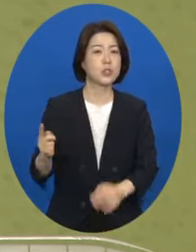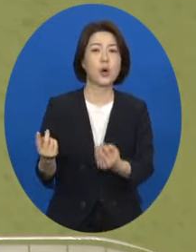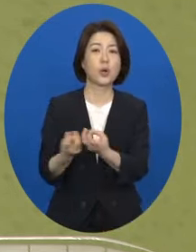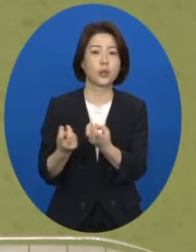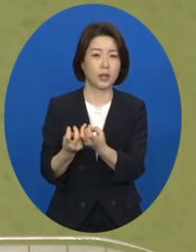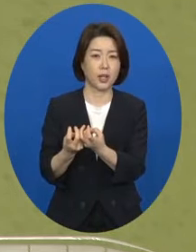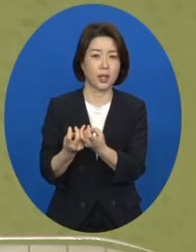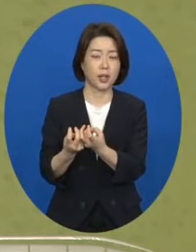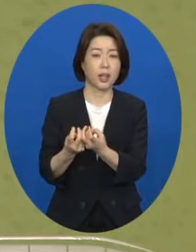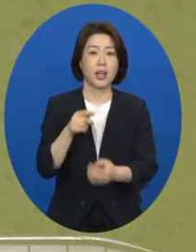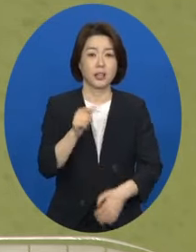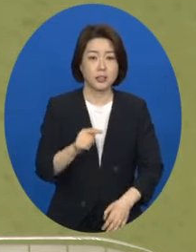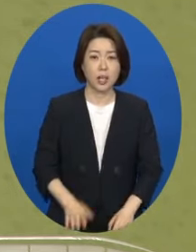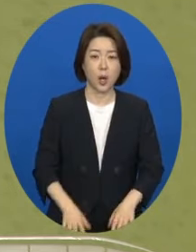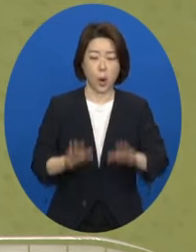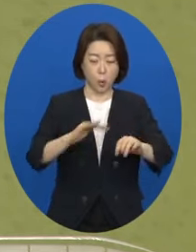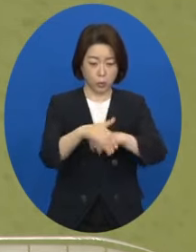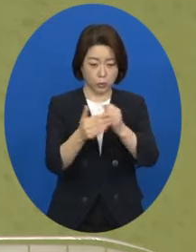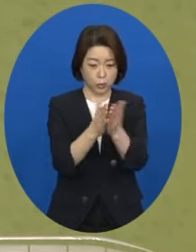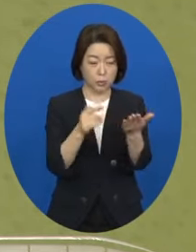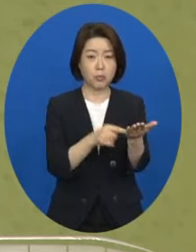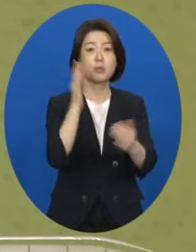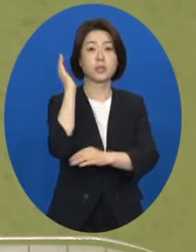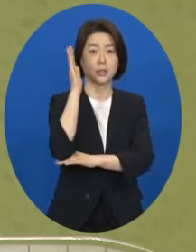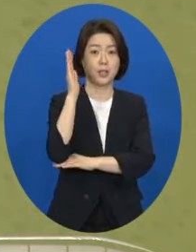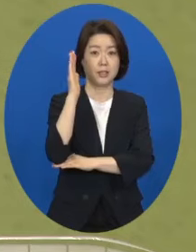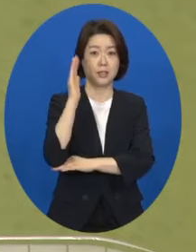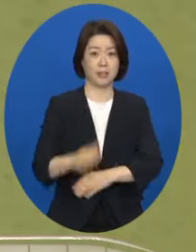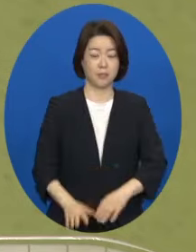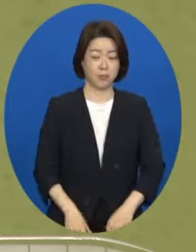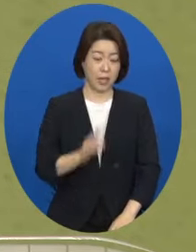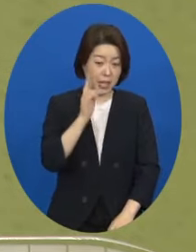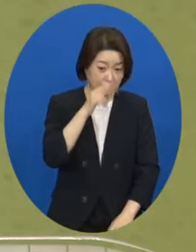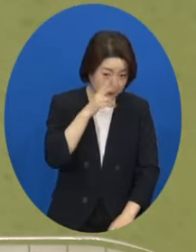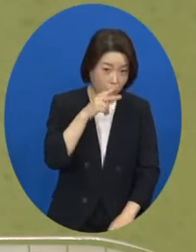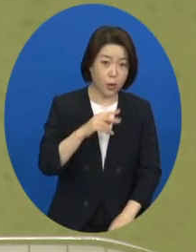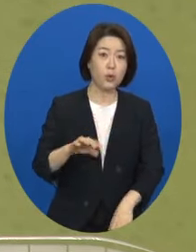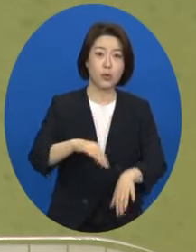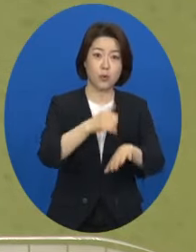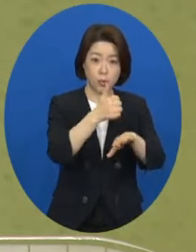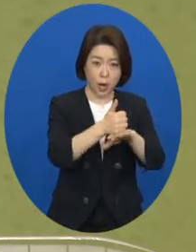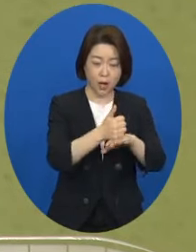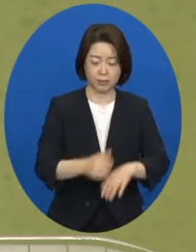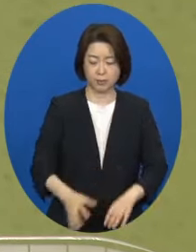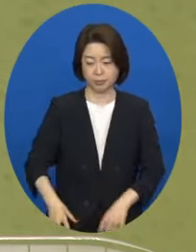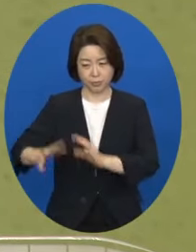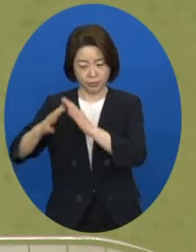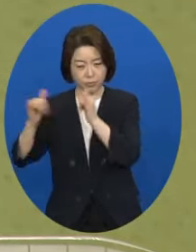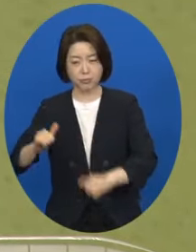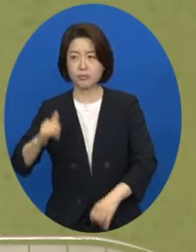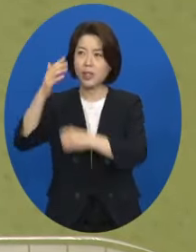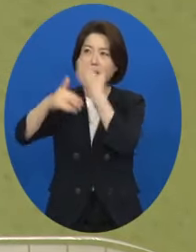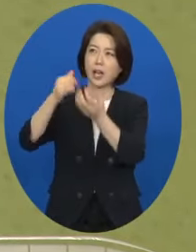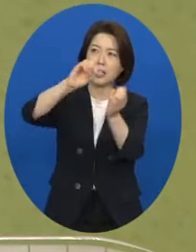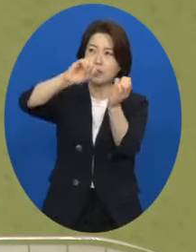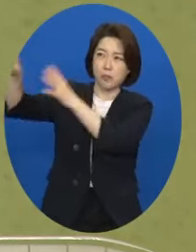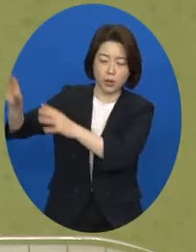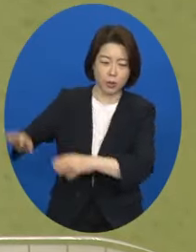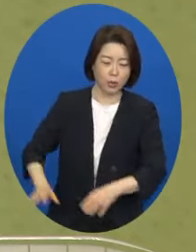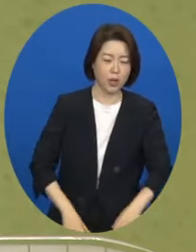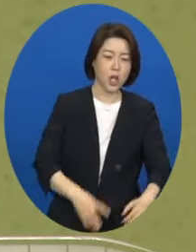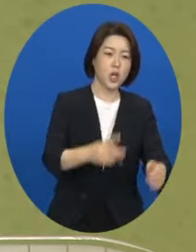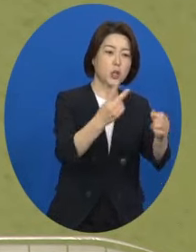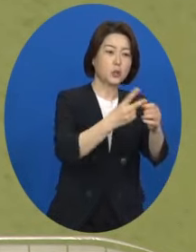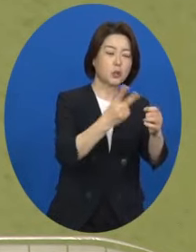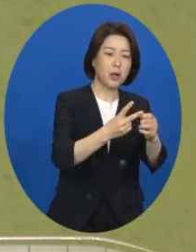하시느냐라고 하는 것이 바로 오늘 본문의 이야기예요. 사울이라고 하는 것은 백성들이 어떻게 보면 하나님을 버린